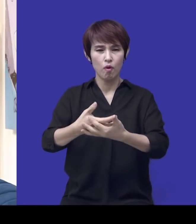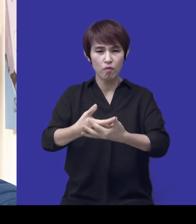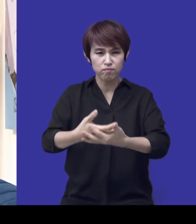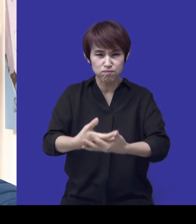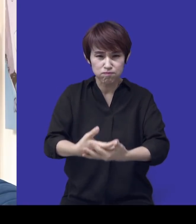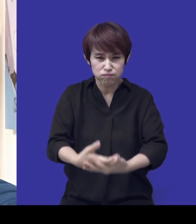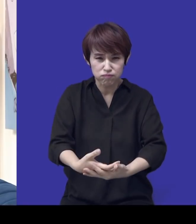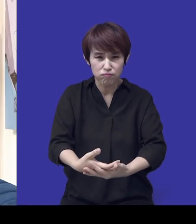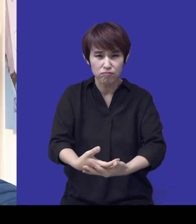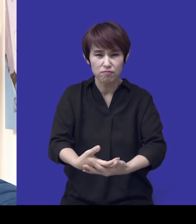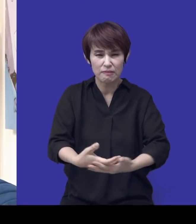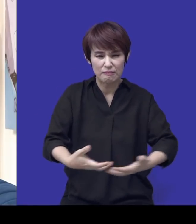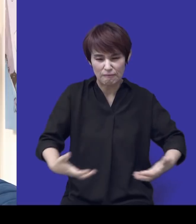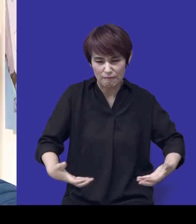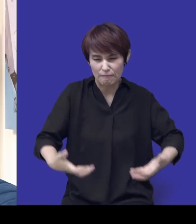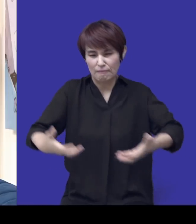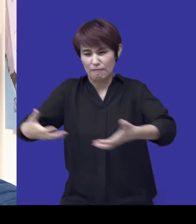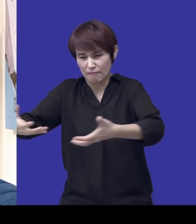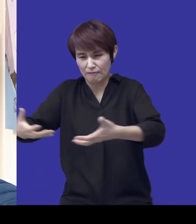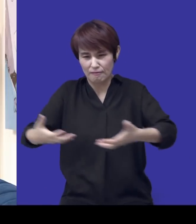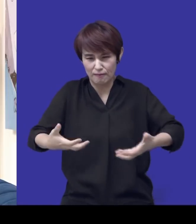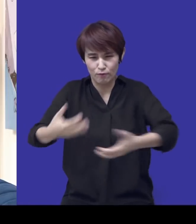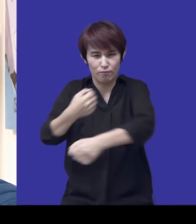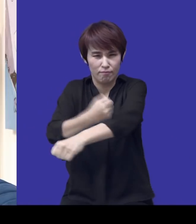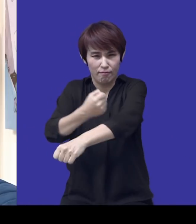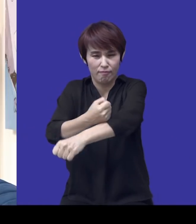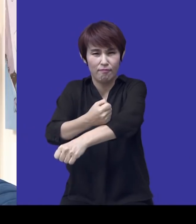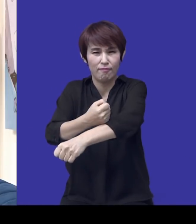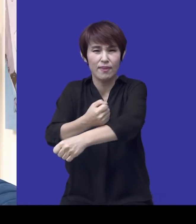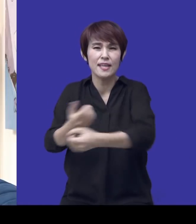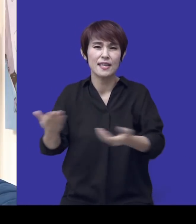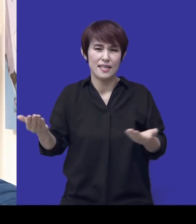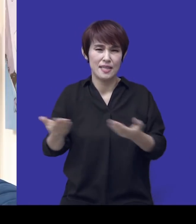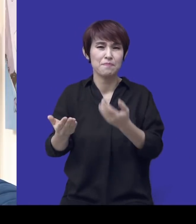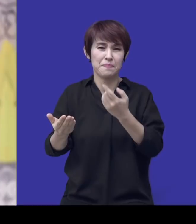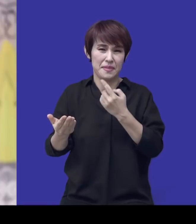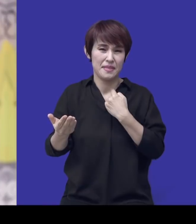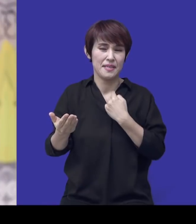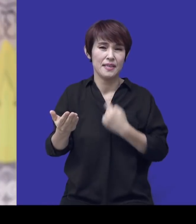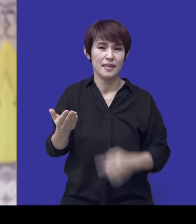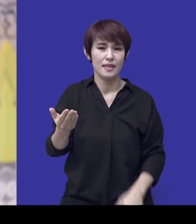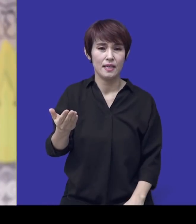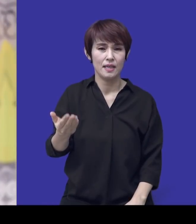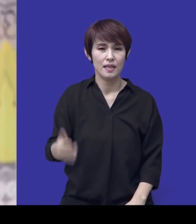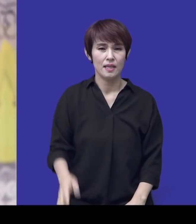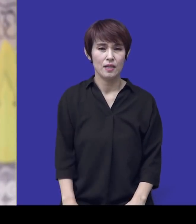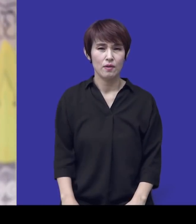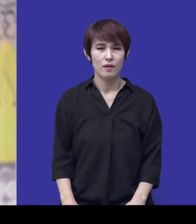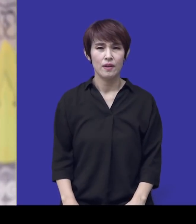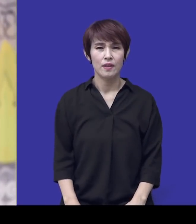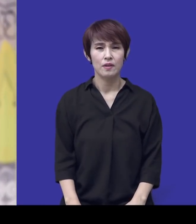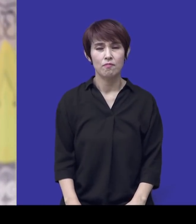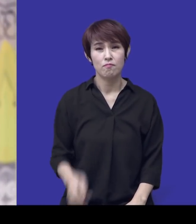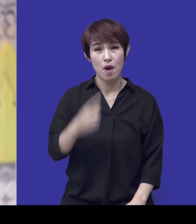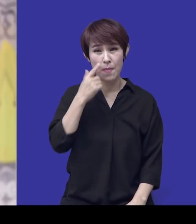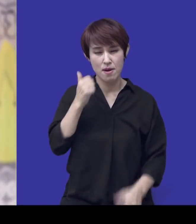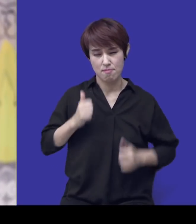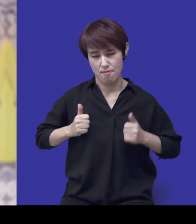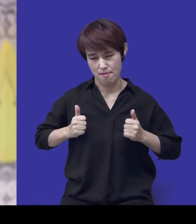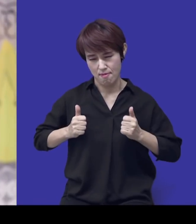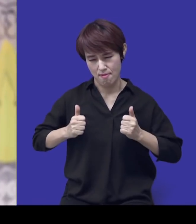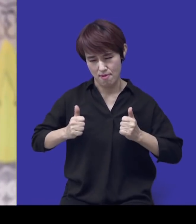이렇게 나르시고 그런 일을 나르시기도 하고 그런 일을 하시는데 네. 진짜 열심히 일을 하셔서